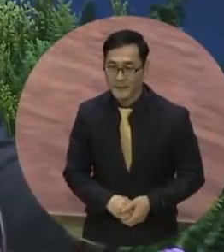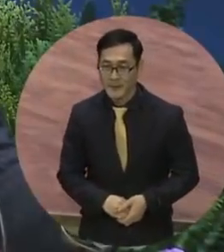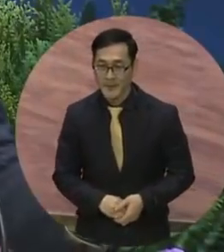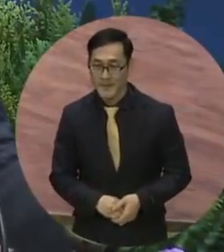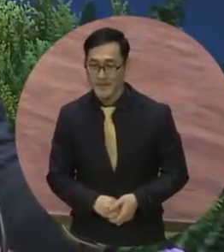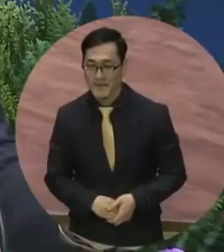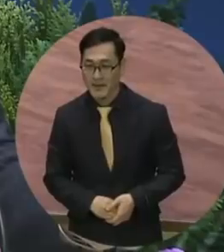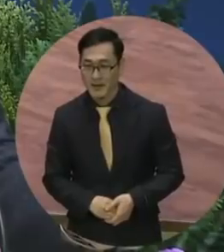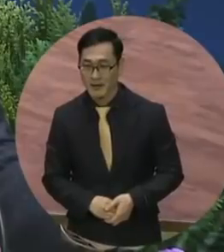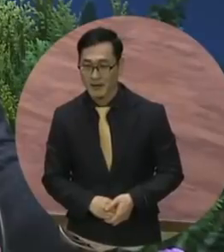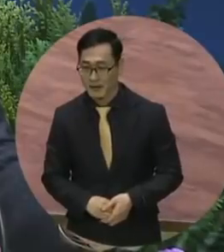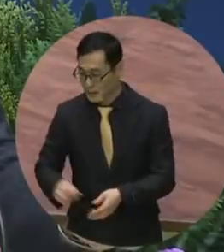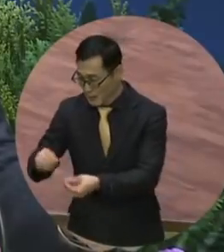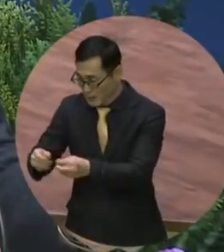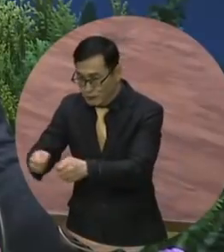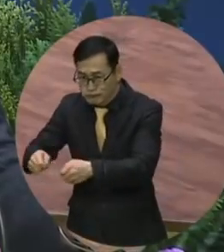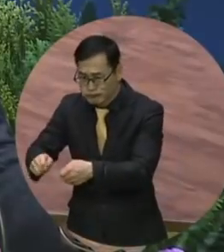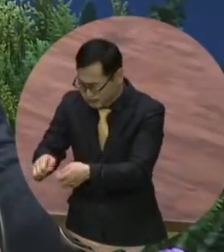다 풀려버렸잖아요.